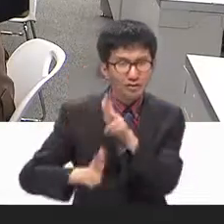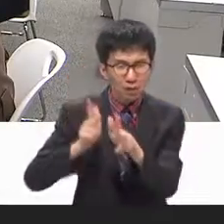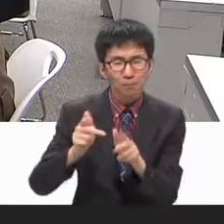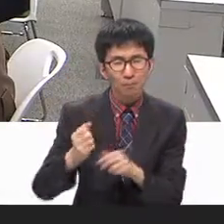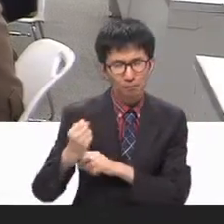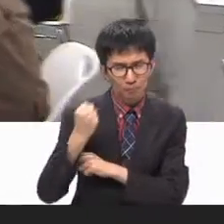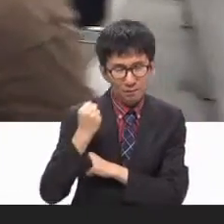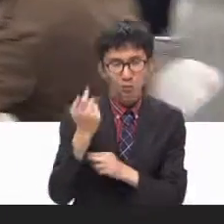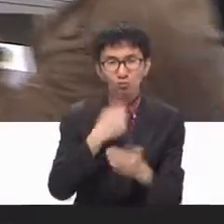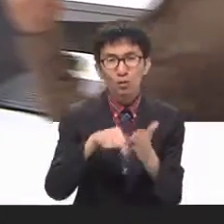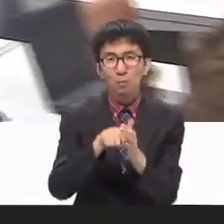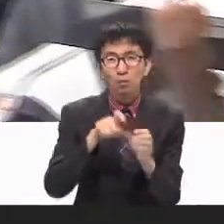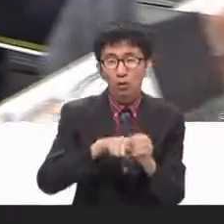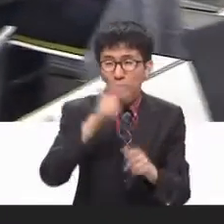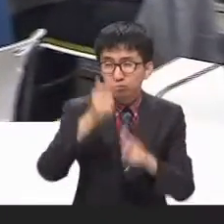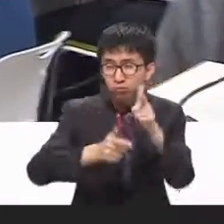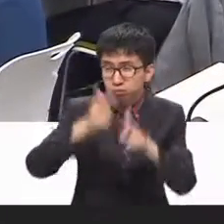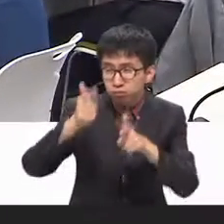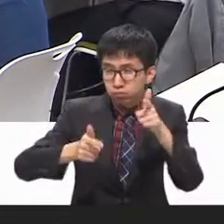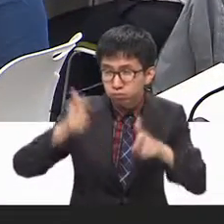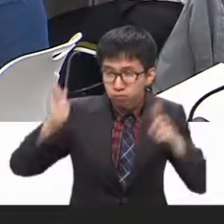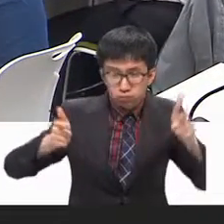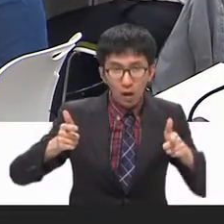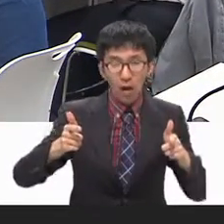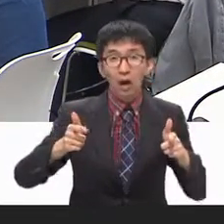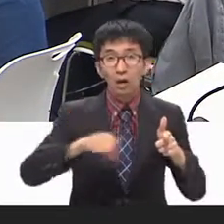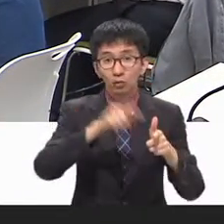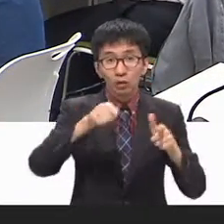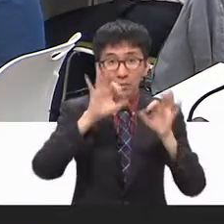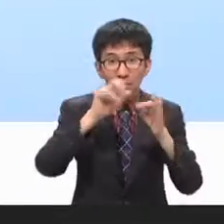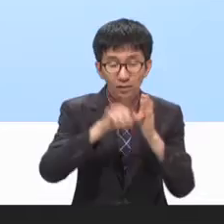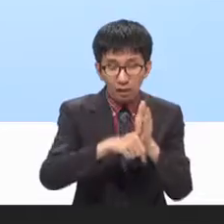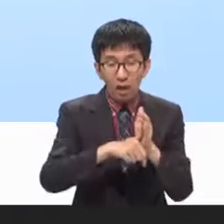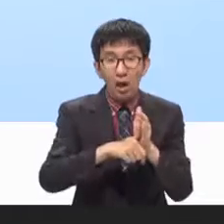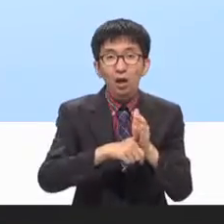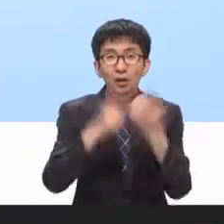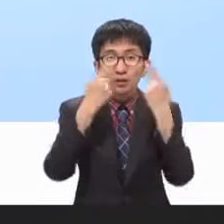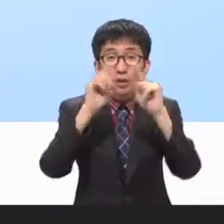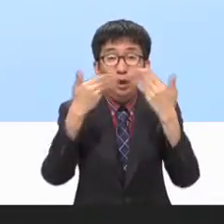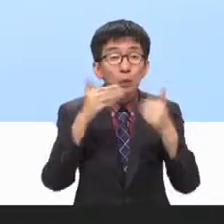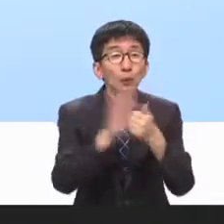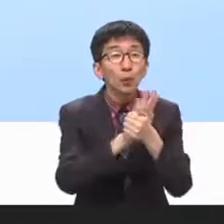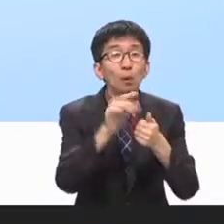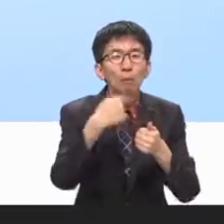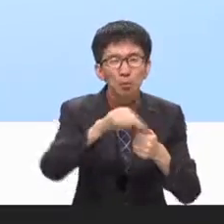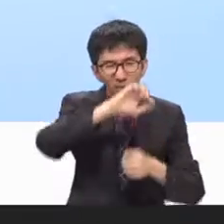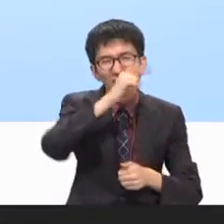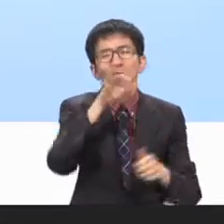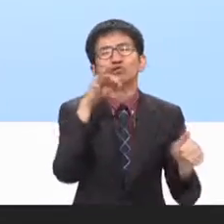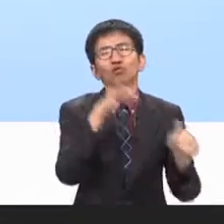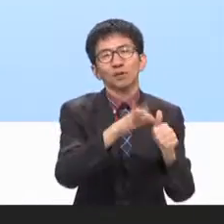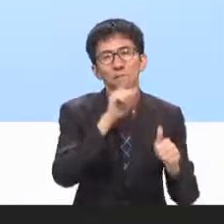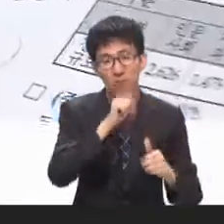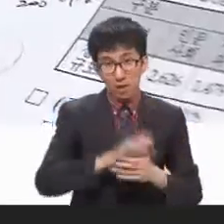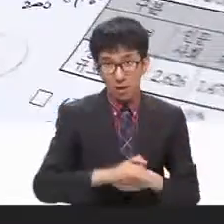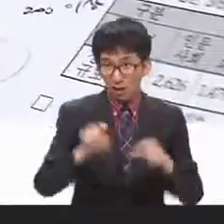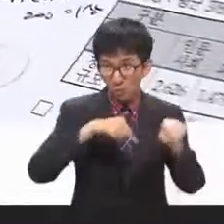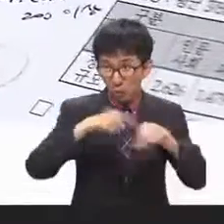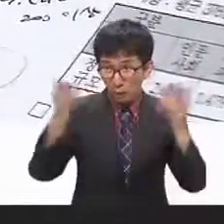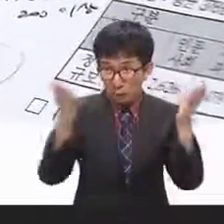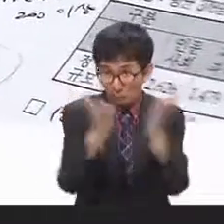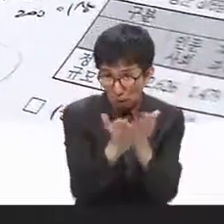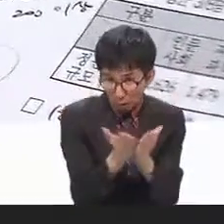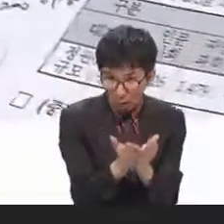사업 등 인데요 4 이 모든 사업에서 대학의 주는 당근은 재정지원 입니다 대학들은 정책 방향에 맞게 기존 학과를